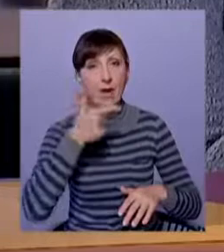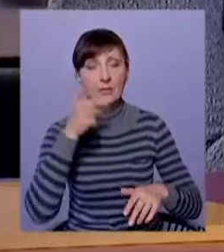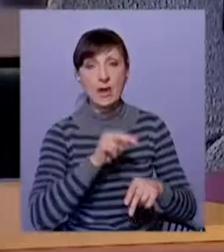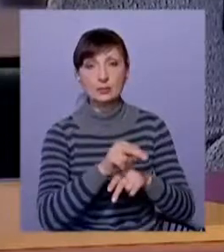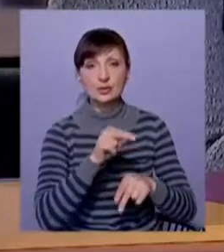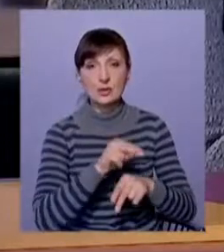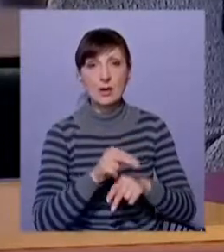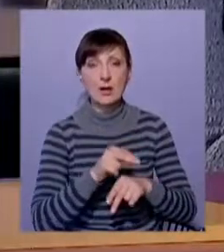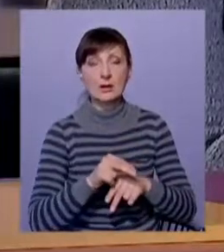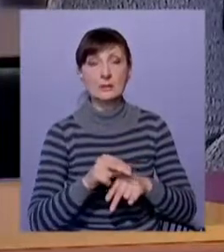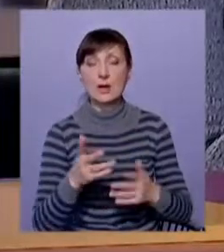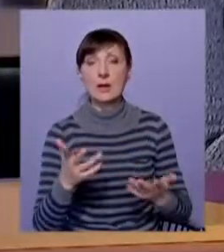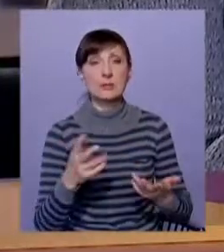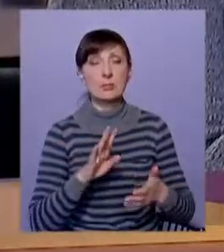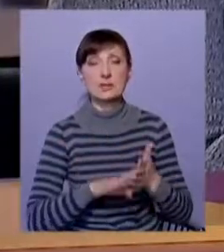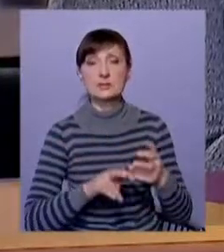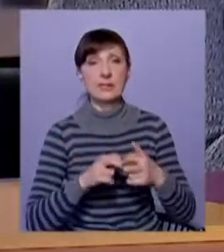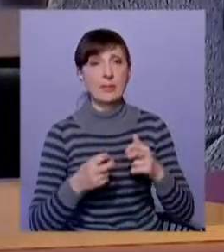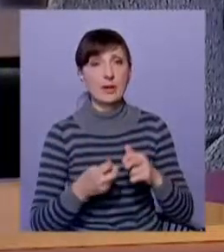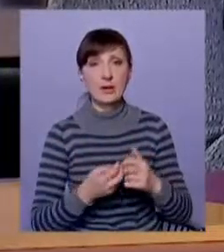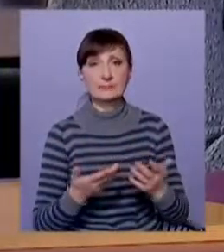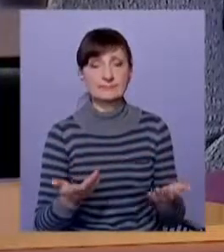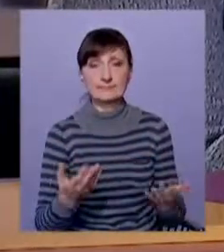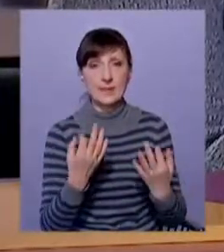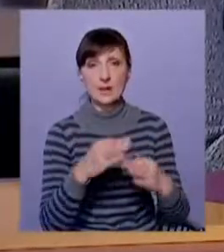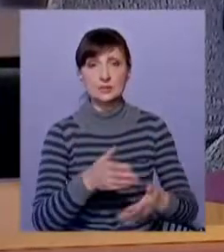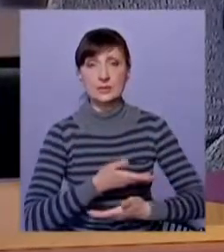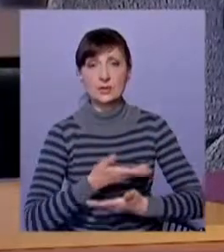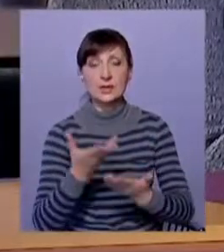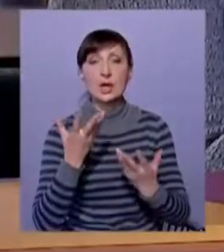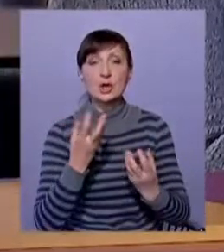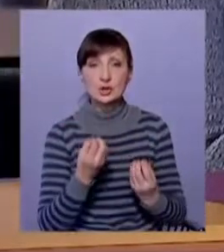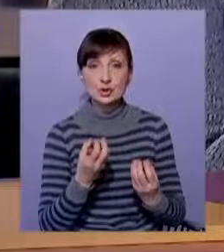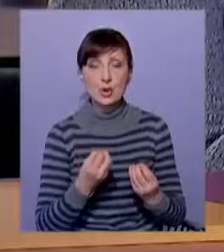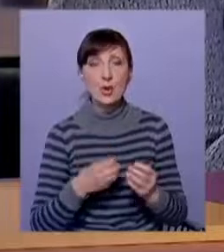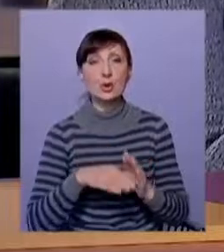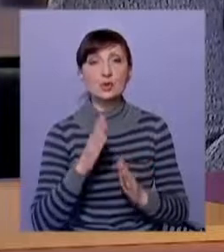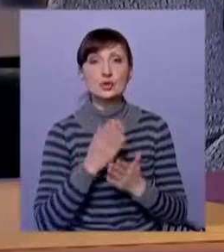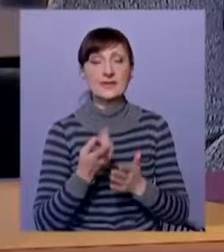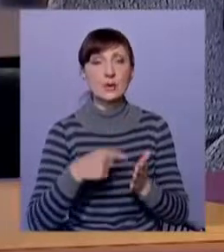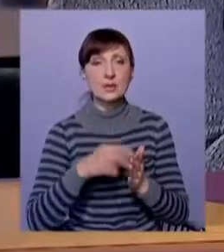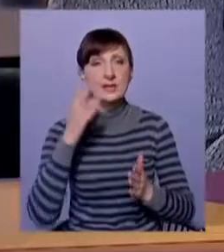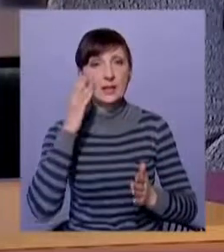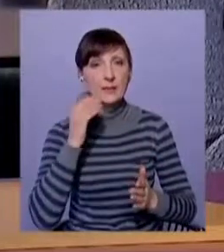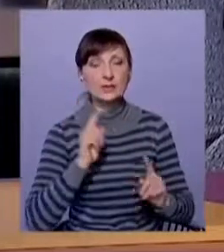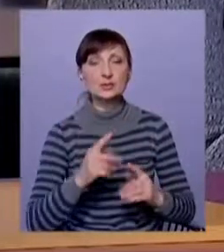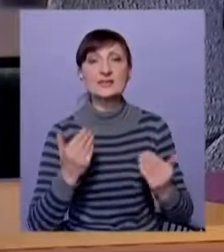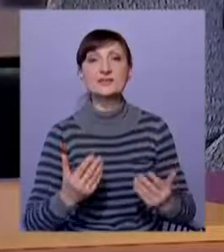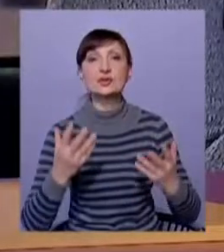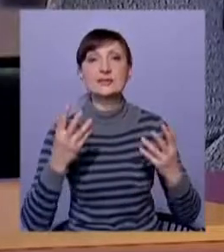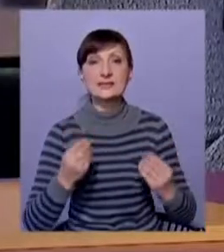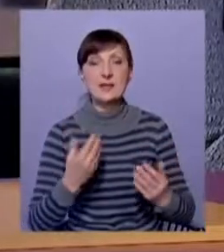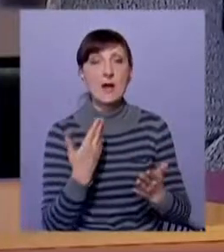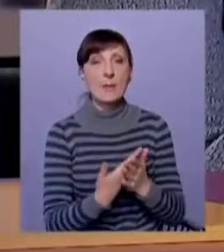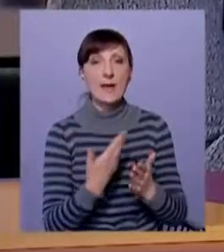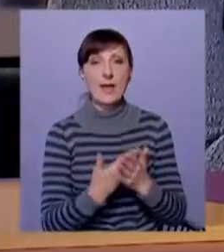это, как говорится, без проблем, это безбарьерный доступ. И еще преимущество города Алматы в том, что на сегодняшний день